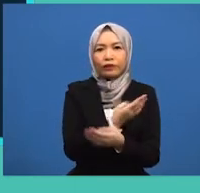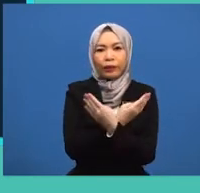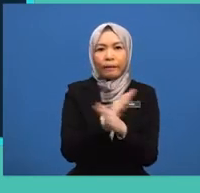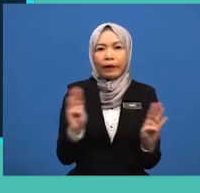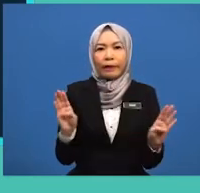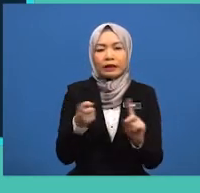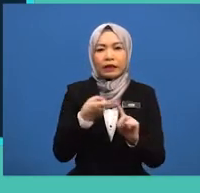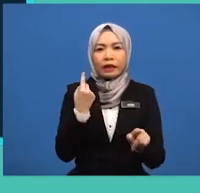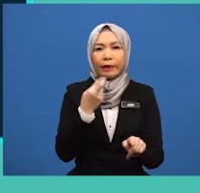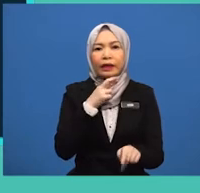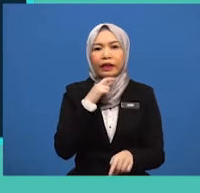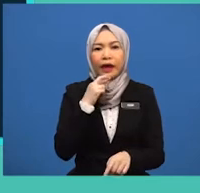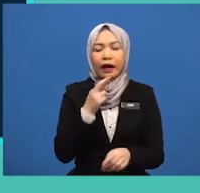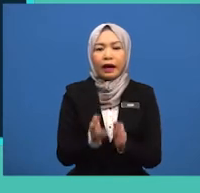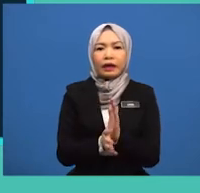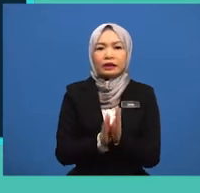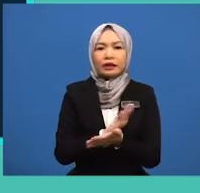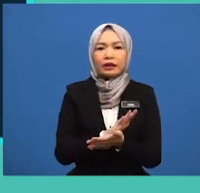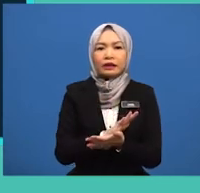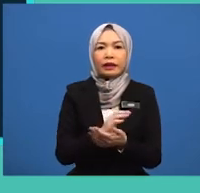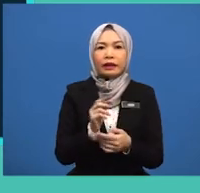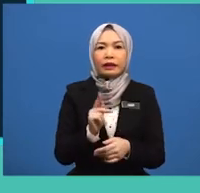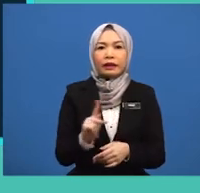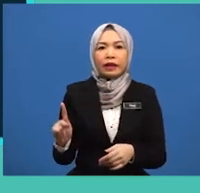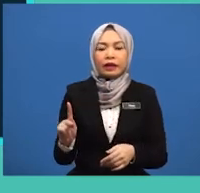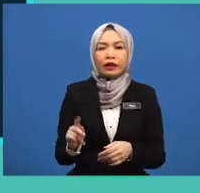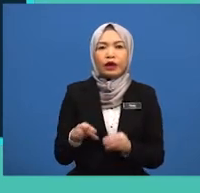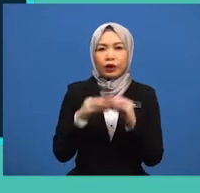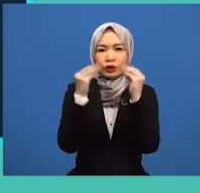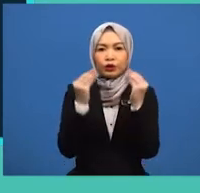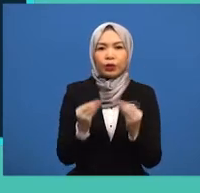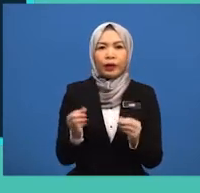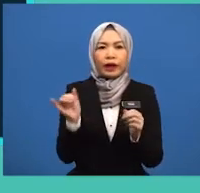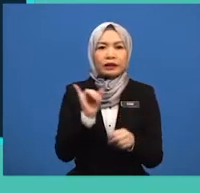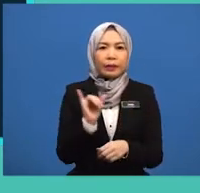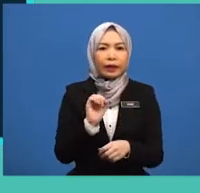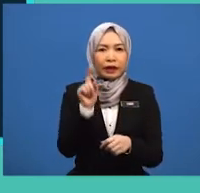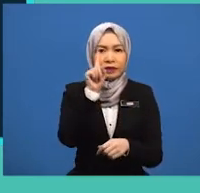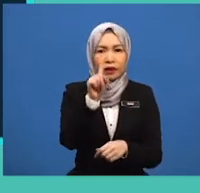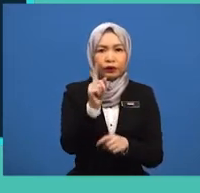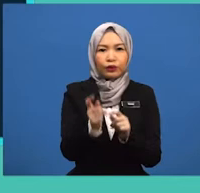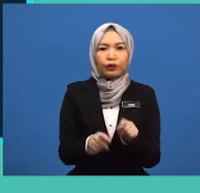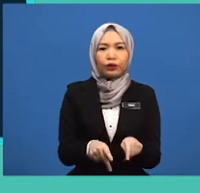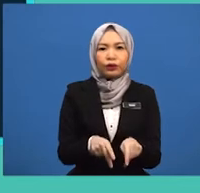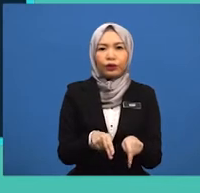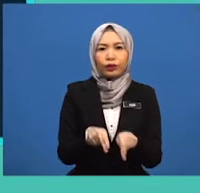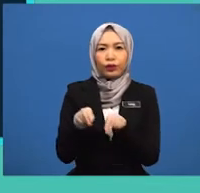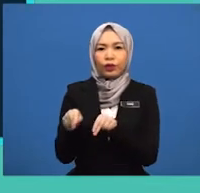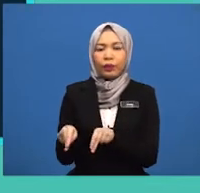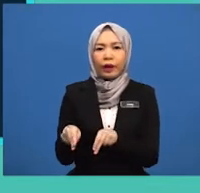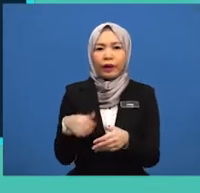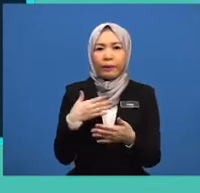maka setkan jumlah sama dengan 1 ditukar kepada setkan